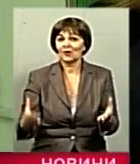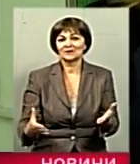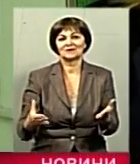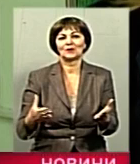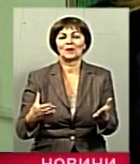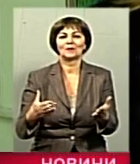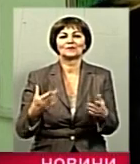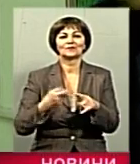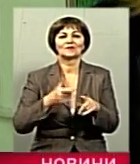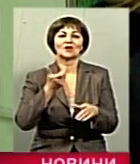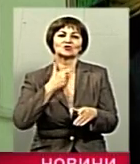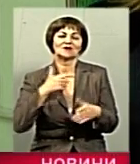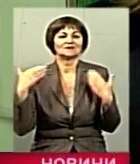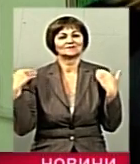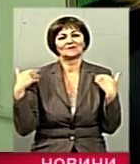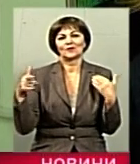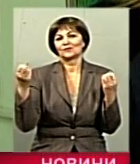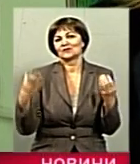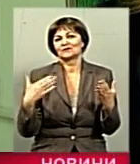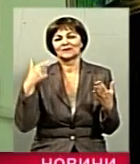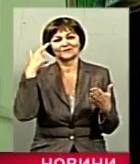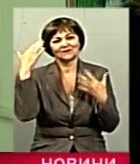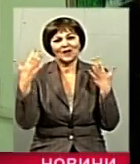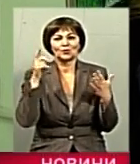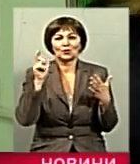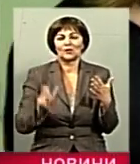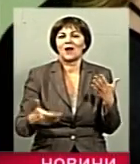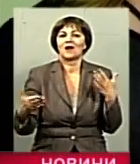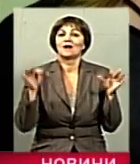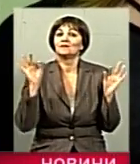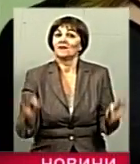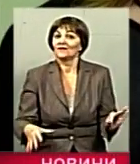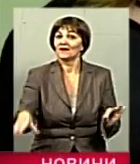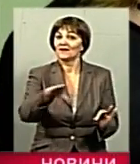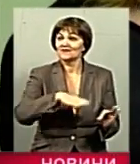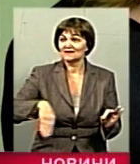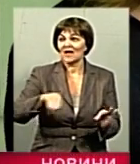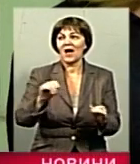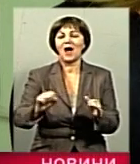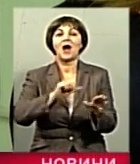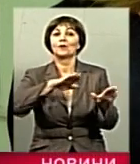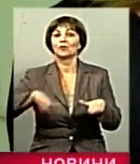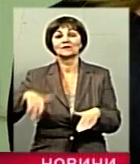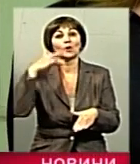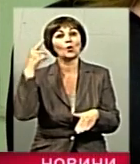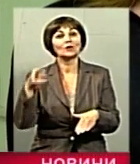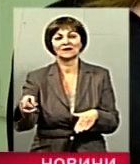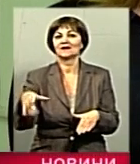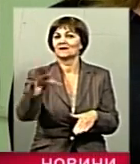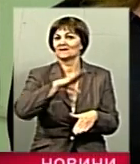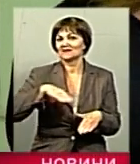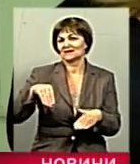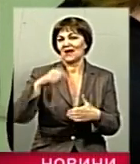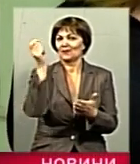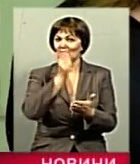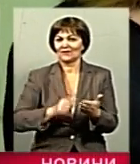замальовки шиї та ключиць. Ну, йому треба якась натура, щоб знати, як воно правильно все. А потім, коли він редагував це все,